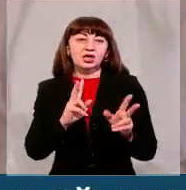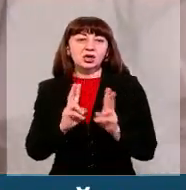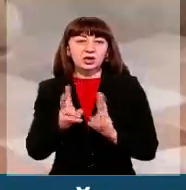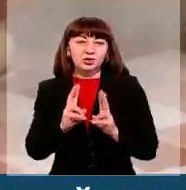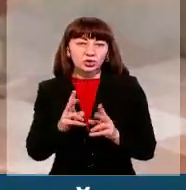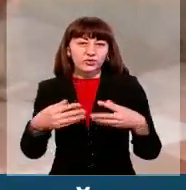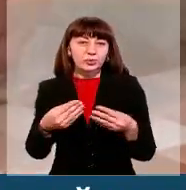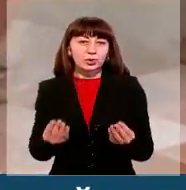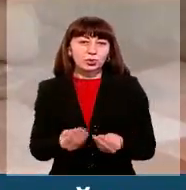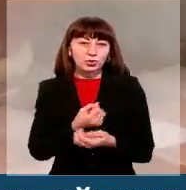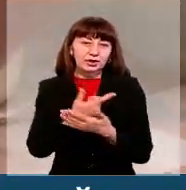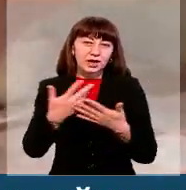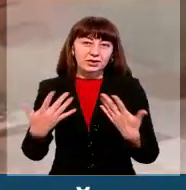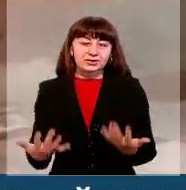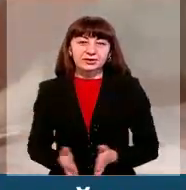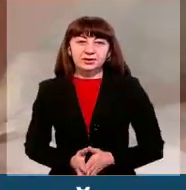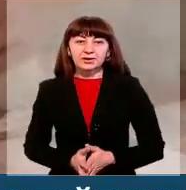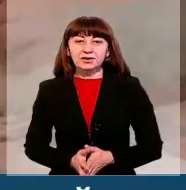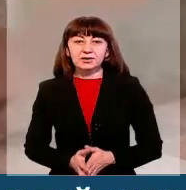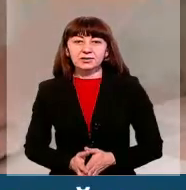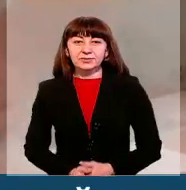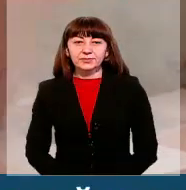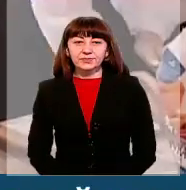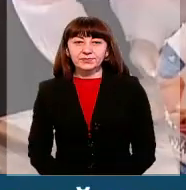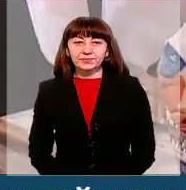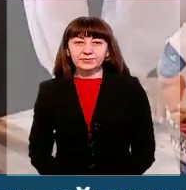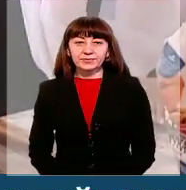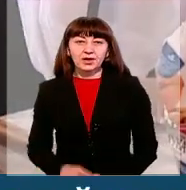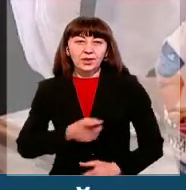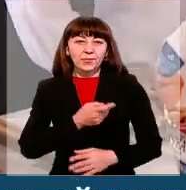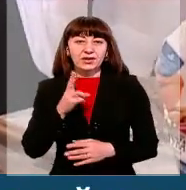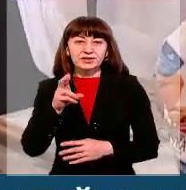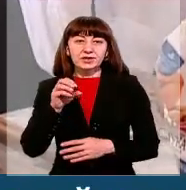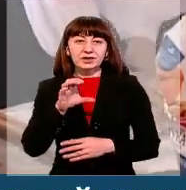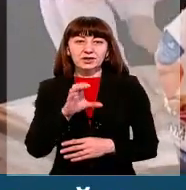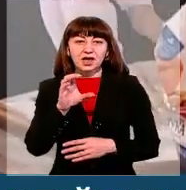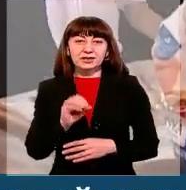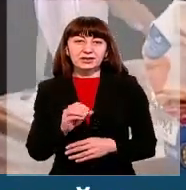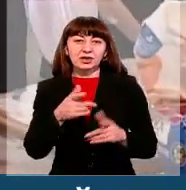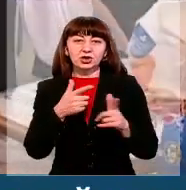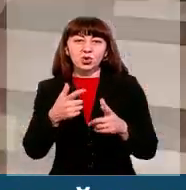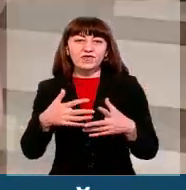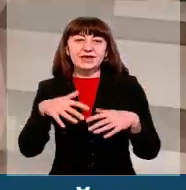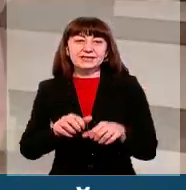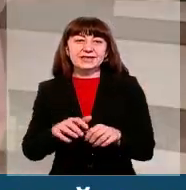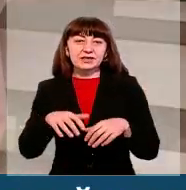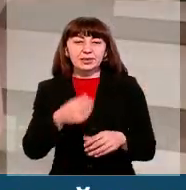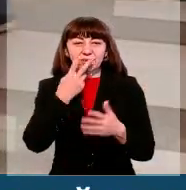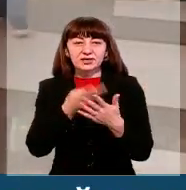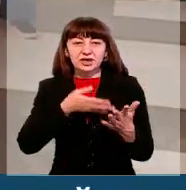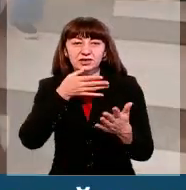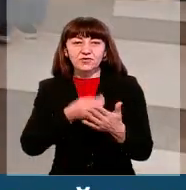қаншайымы болып өсуде десек, артық айтқан емес. Шеберлік сыныпта қамыр дайындап, өзінің талантын көрсетті. Біз